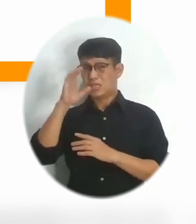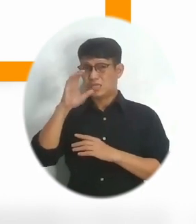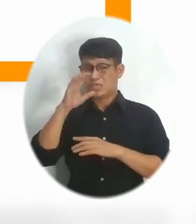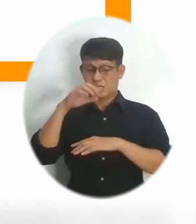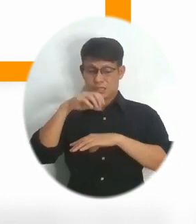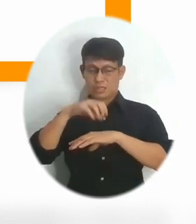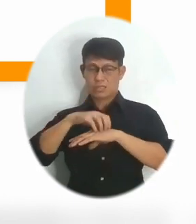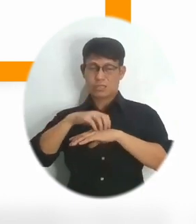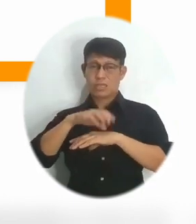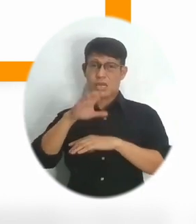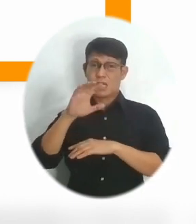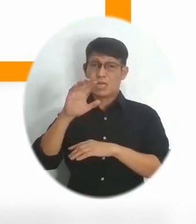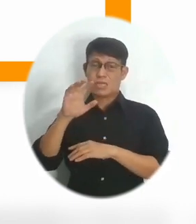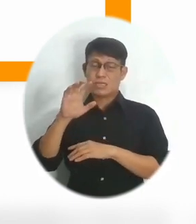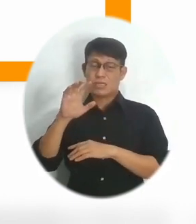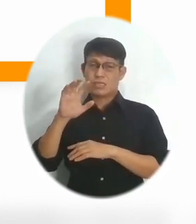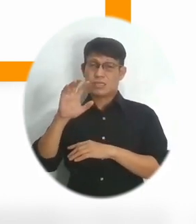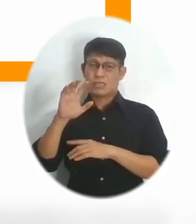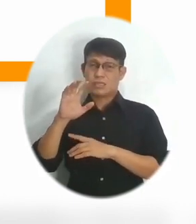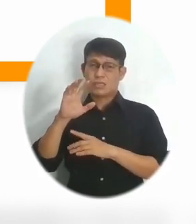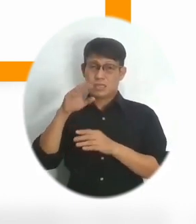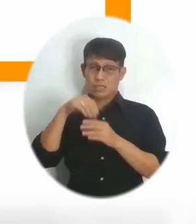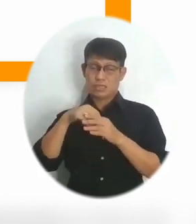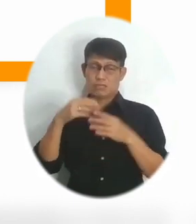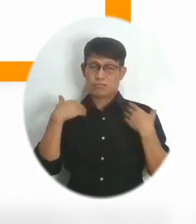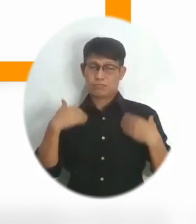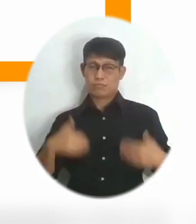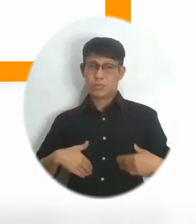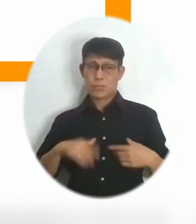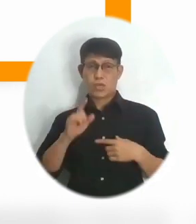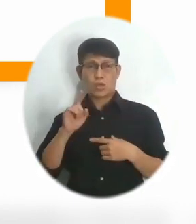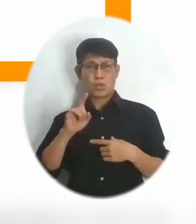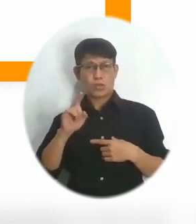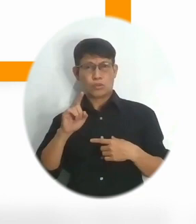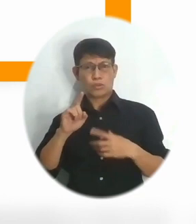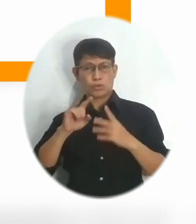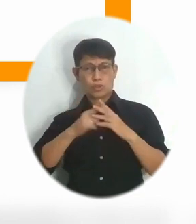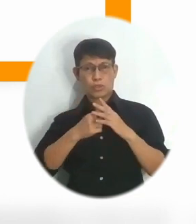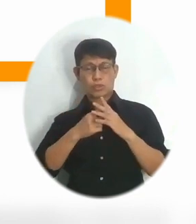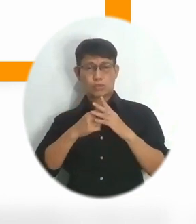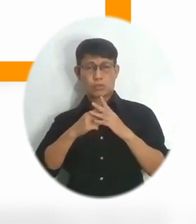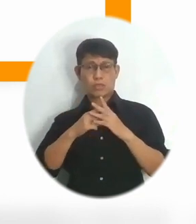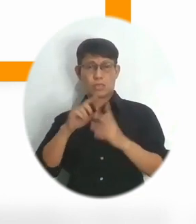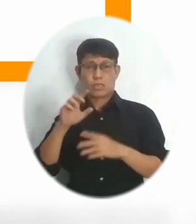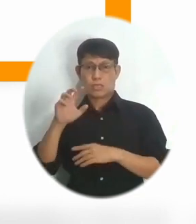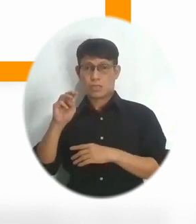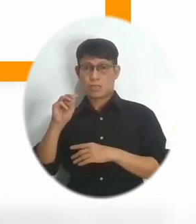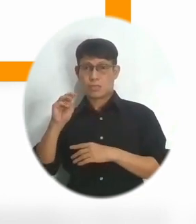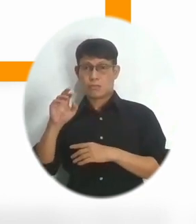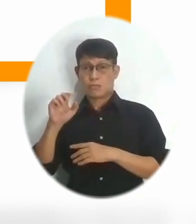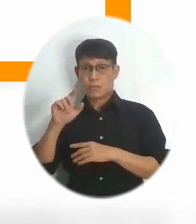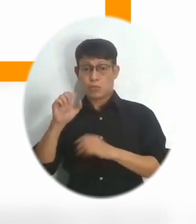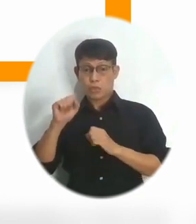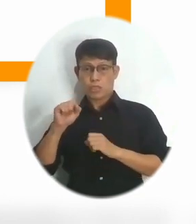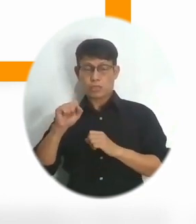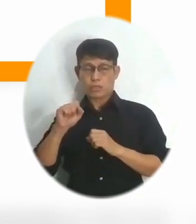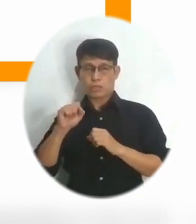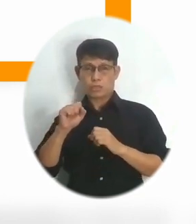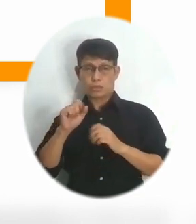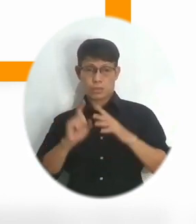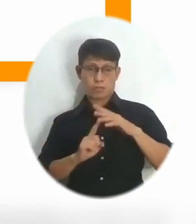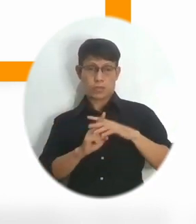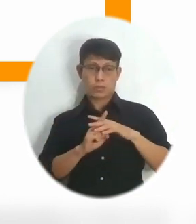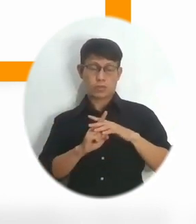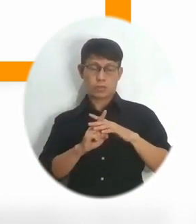sarcoma o cancer sa laman sa mga bata. At dahil ang cancer na ito ay nagsisimula sa muscles, pwede itong tumubo sa iba't ibang parte